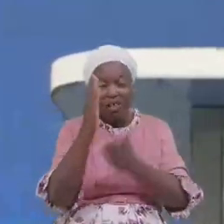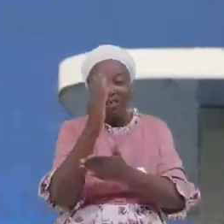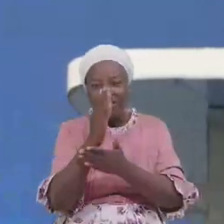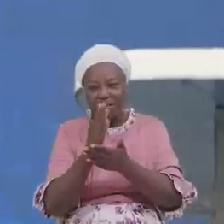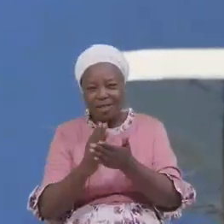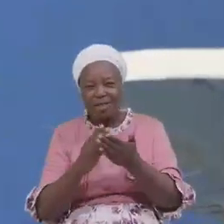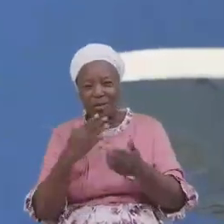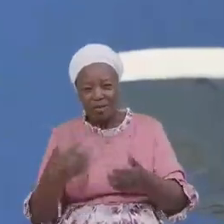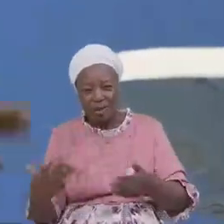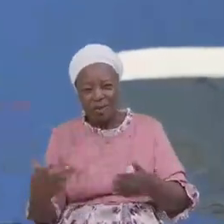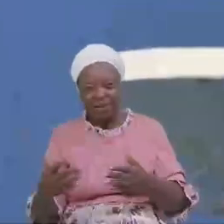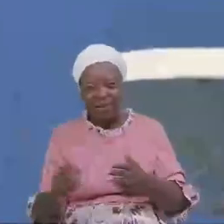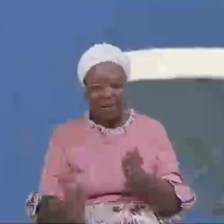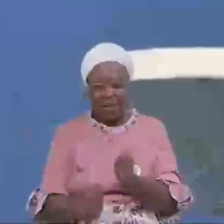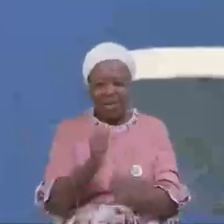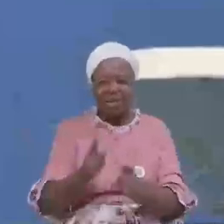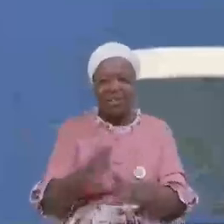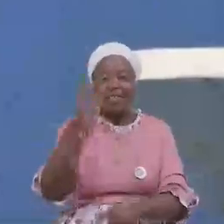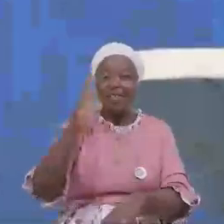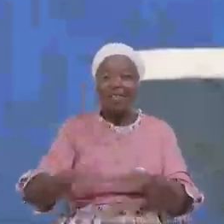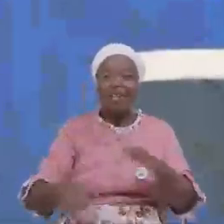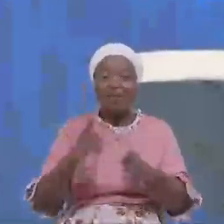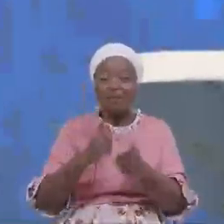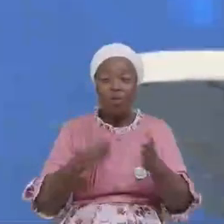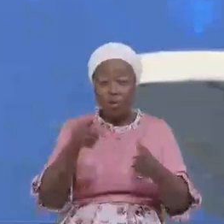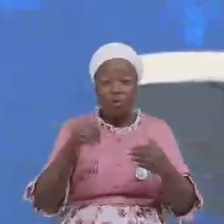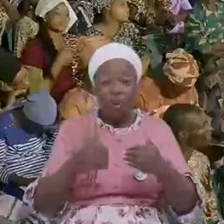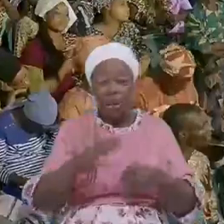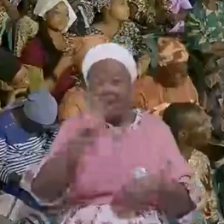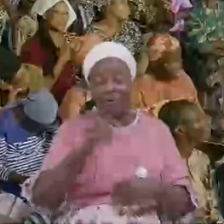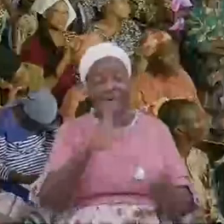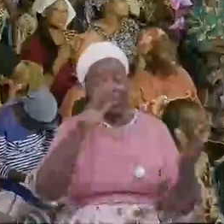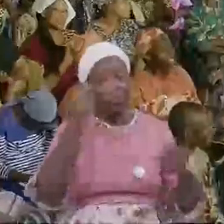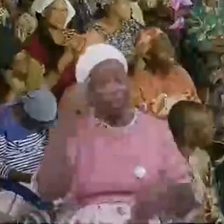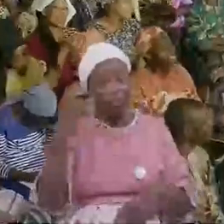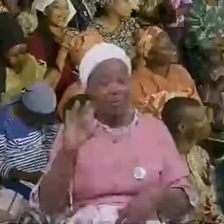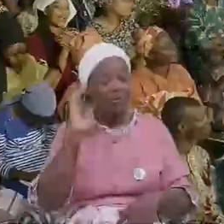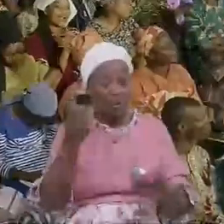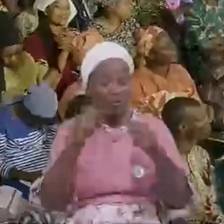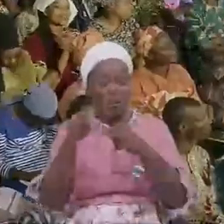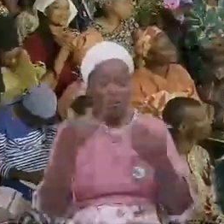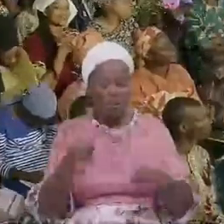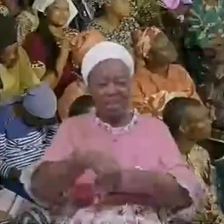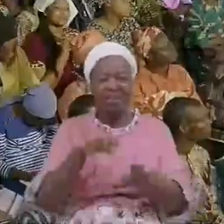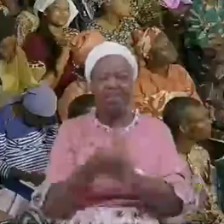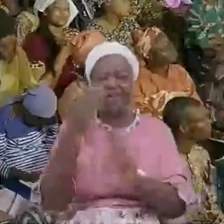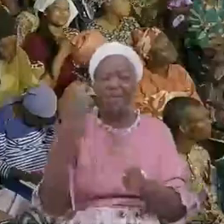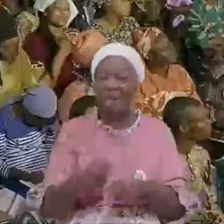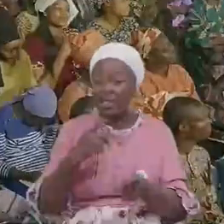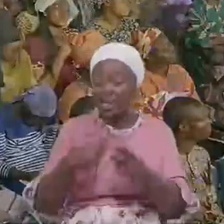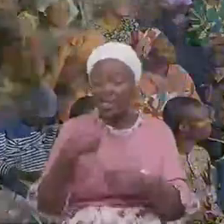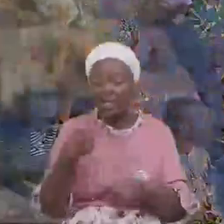quelque chose de plus grand que ce à quoi vous n'avez jamais pensé viendra pour vous ce soir. Alors ils ont